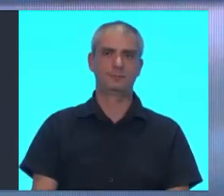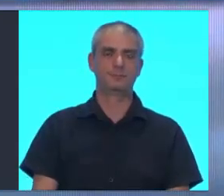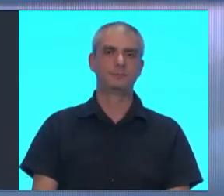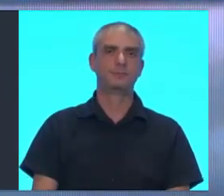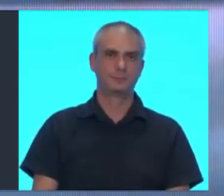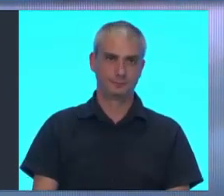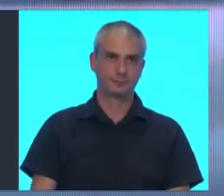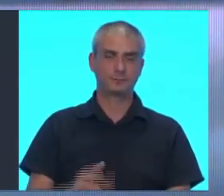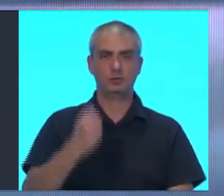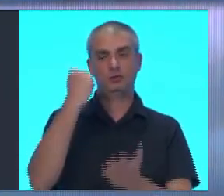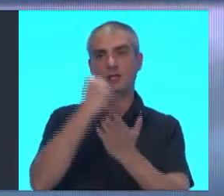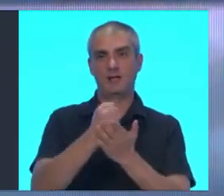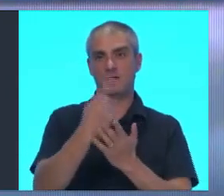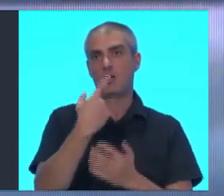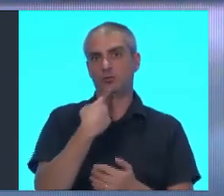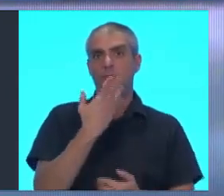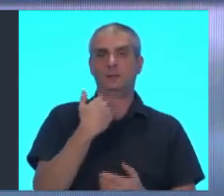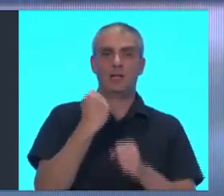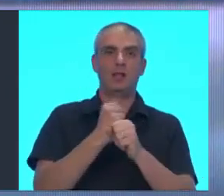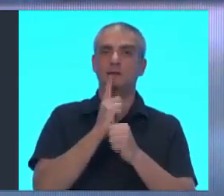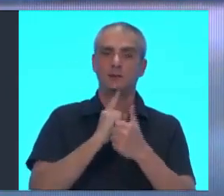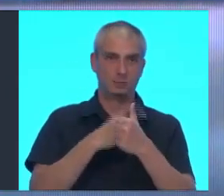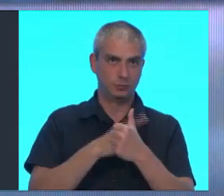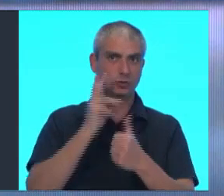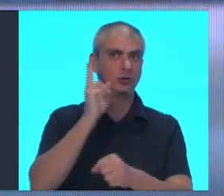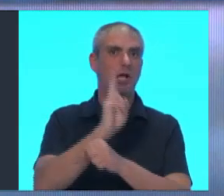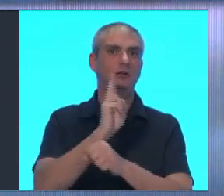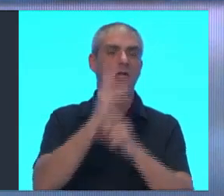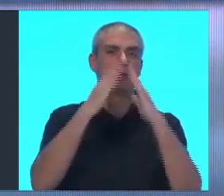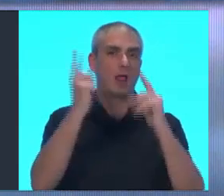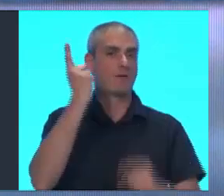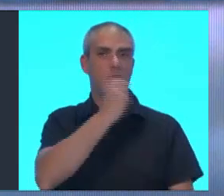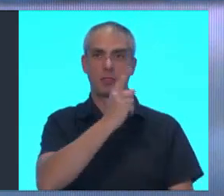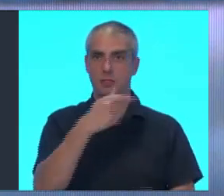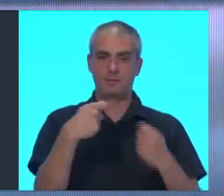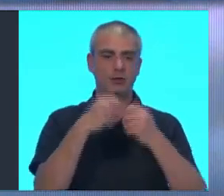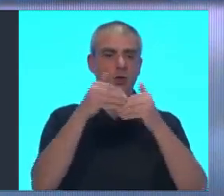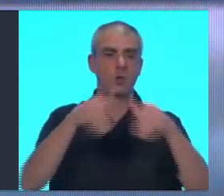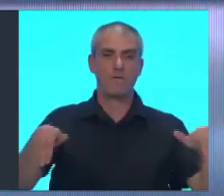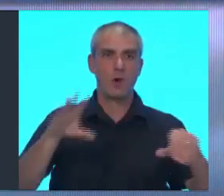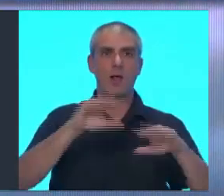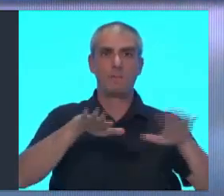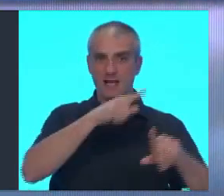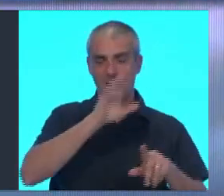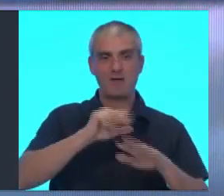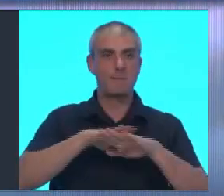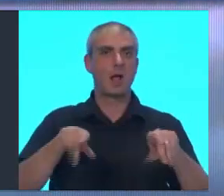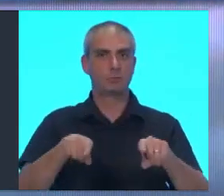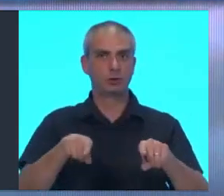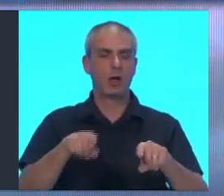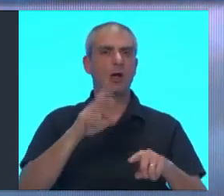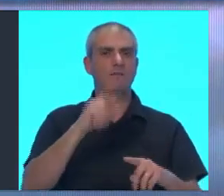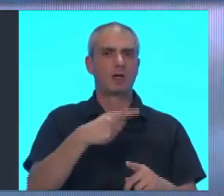אז יש לנו תקיפה שמיוחסת לישראל בסוריה, יש אזהרות של לבנון לישראל בעניין הגבול היבשתי וימי, ועל רקע זה